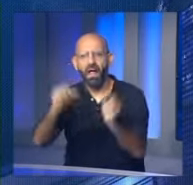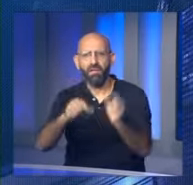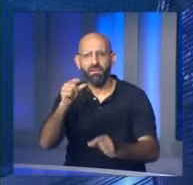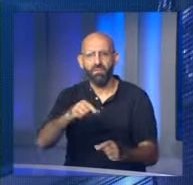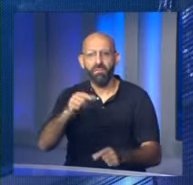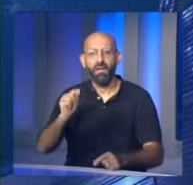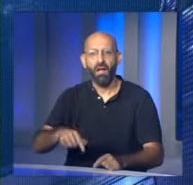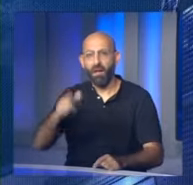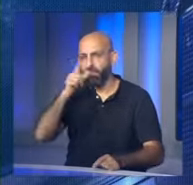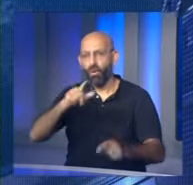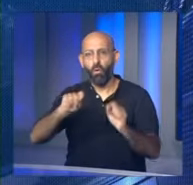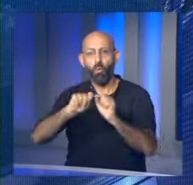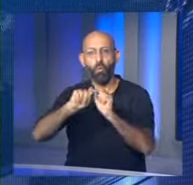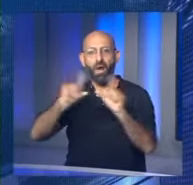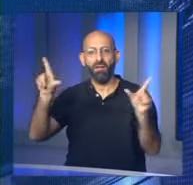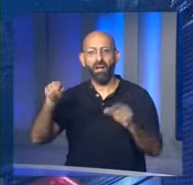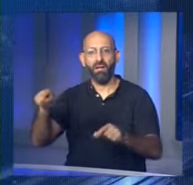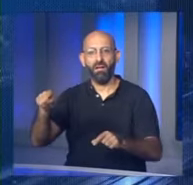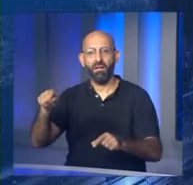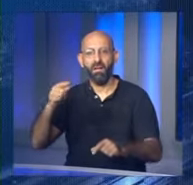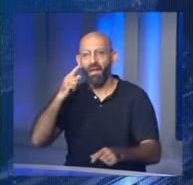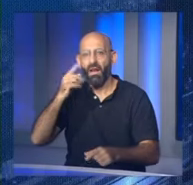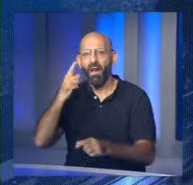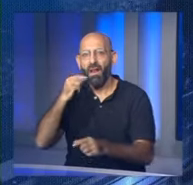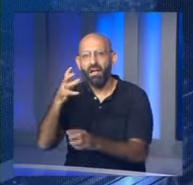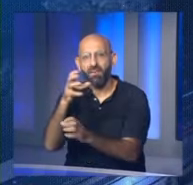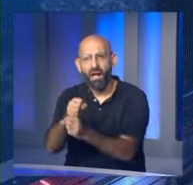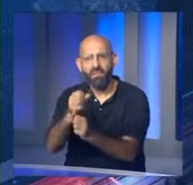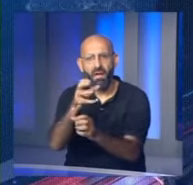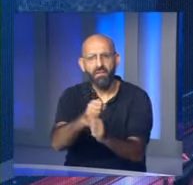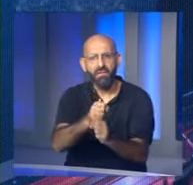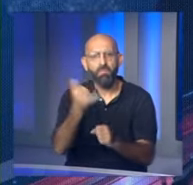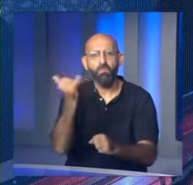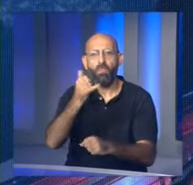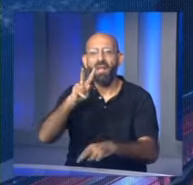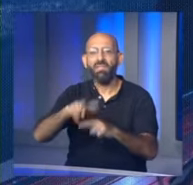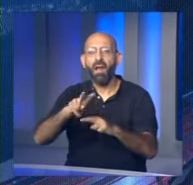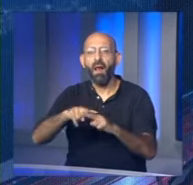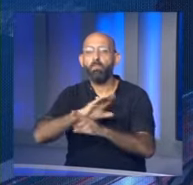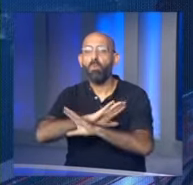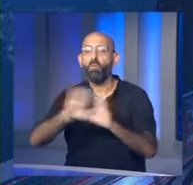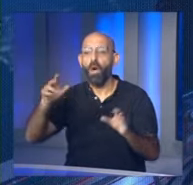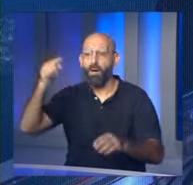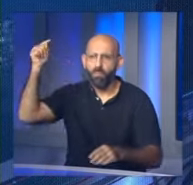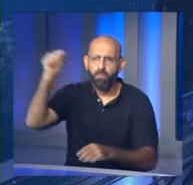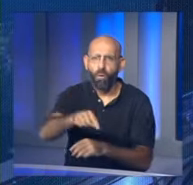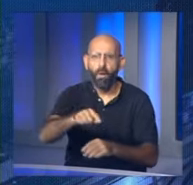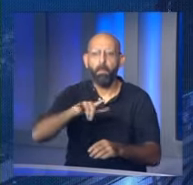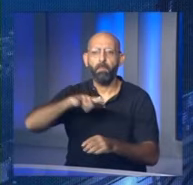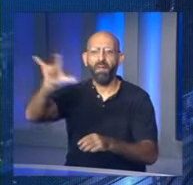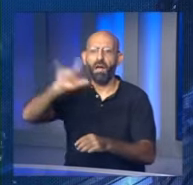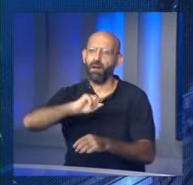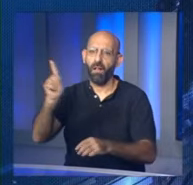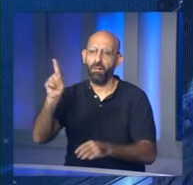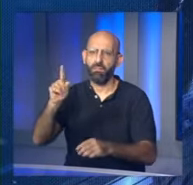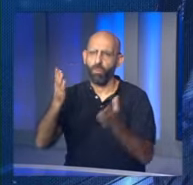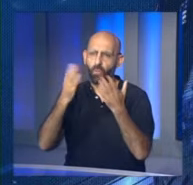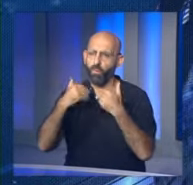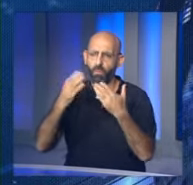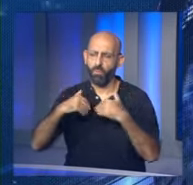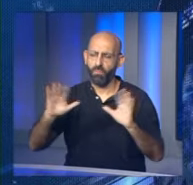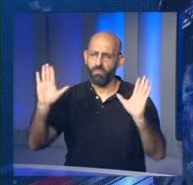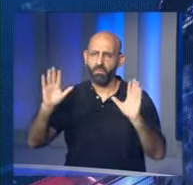للاستخدام العسكري بل للاستخدام المدني واوضح تعليقا على وجود تطمينات او ضمانات لناحيه عدم استهداف